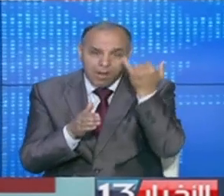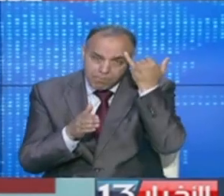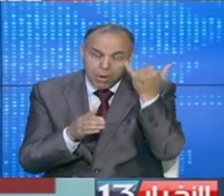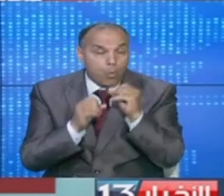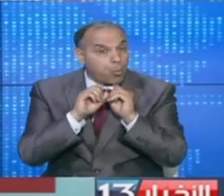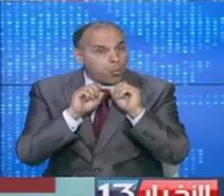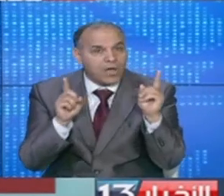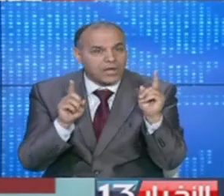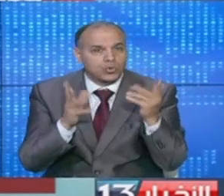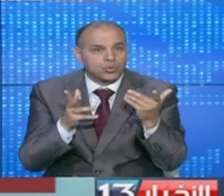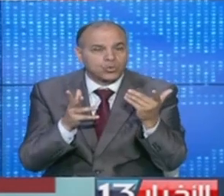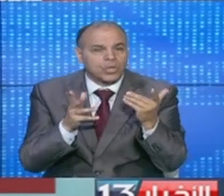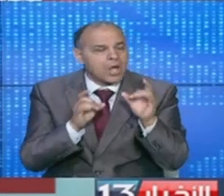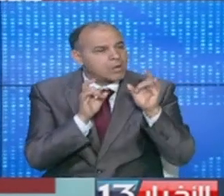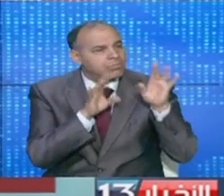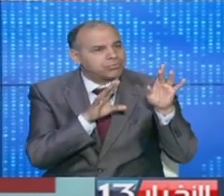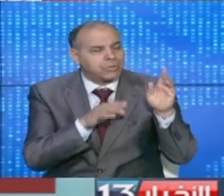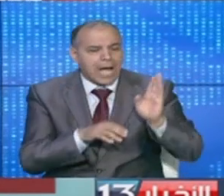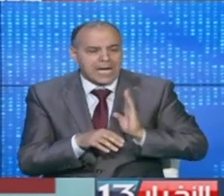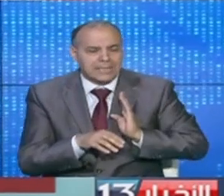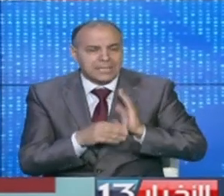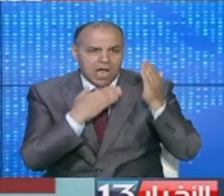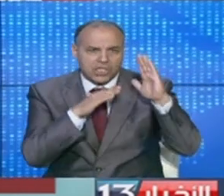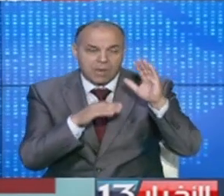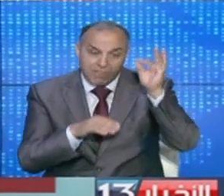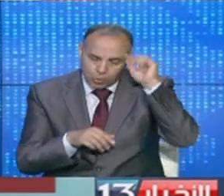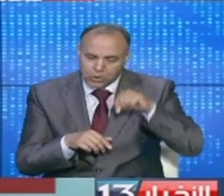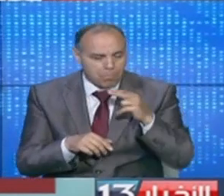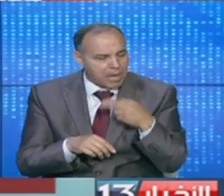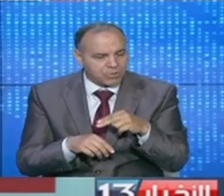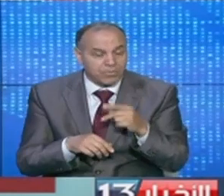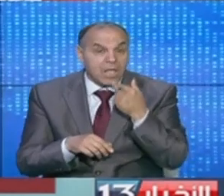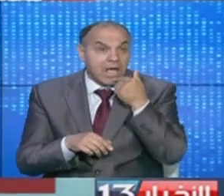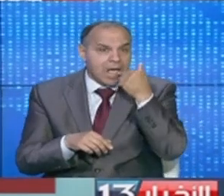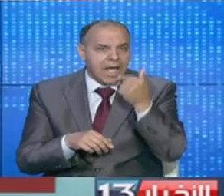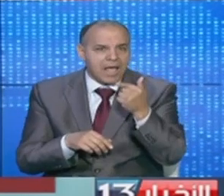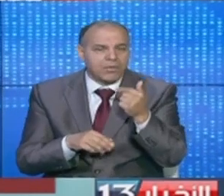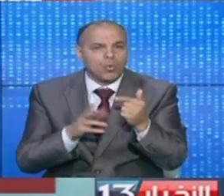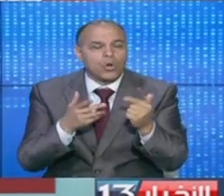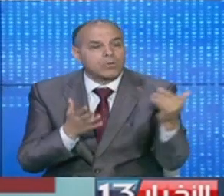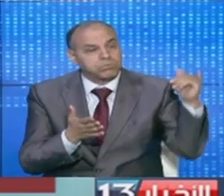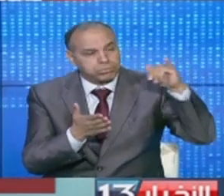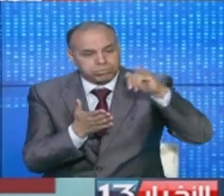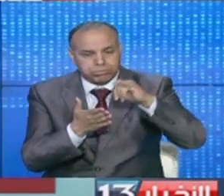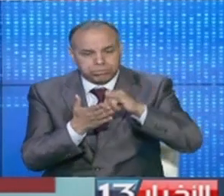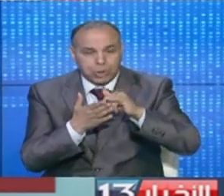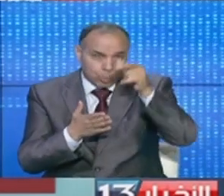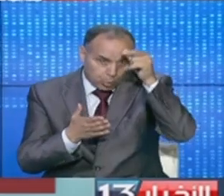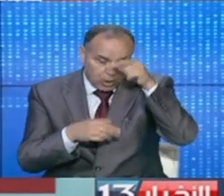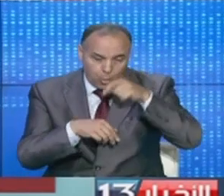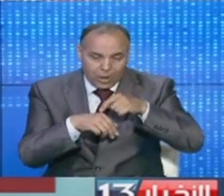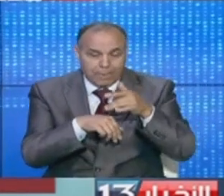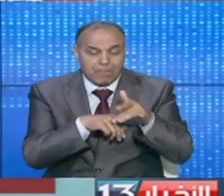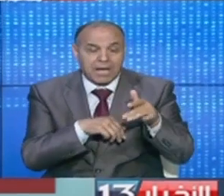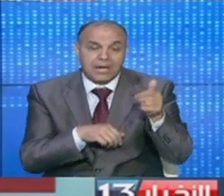واضح في رفض التواجد العسكري الاجنبي في المنطقه وذلك اثر هبوط طائره تركيه في ساعه